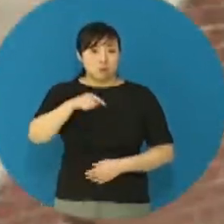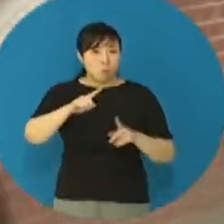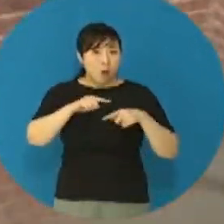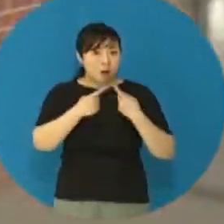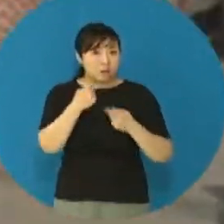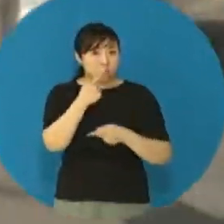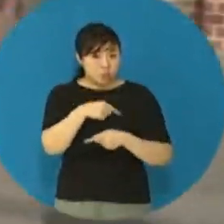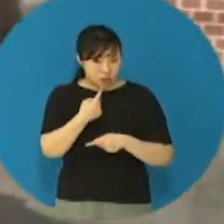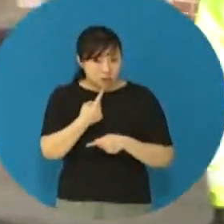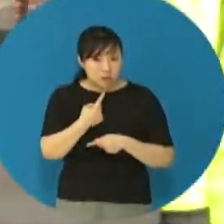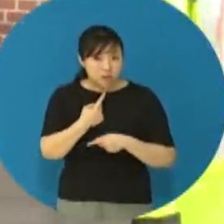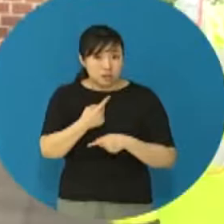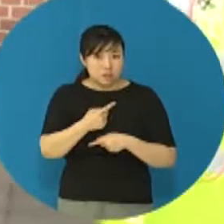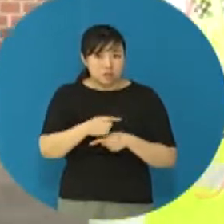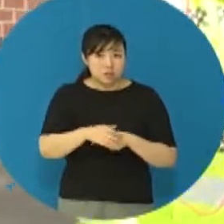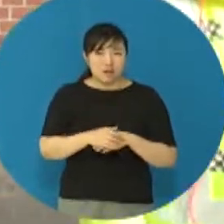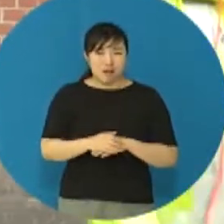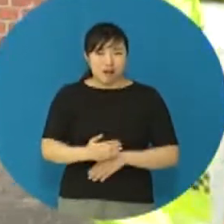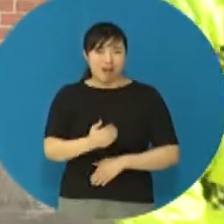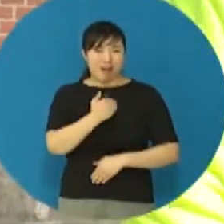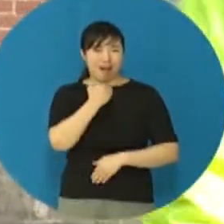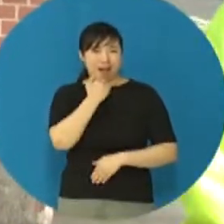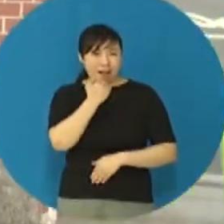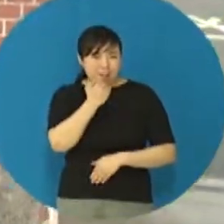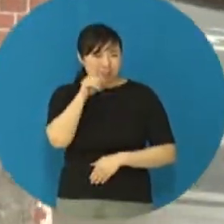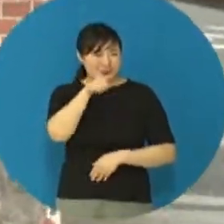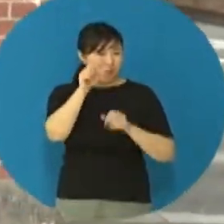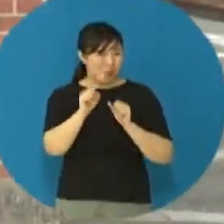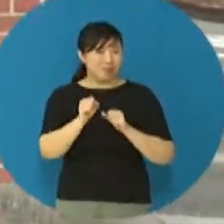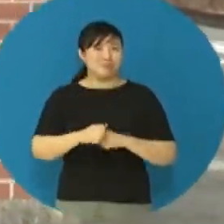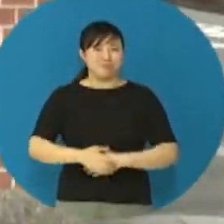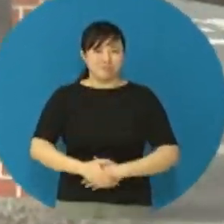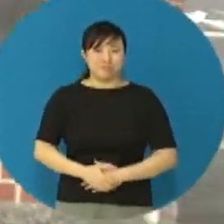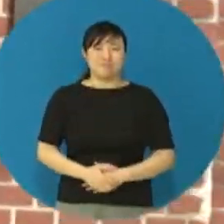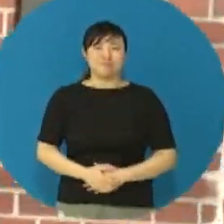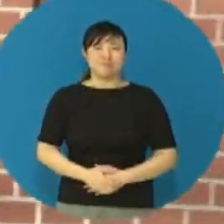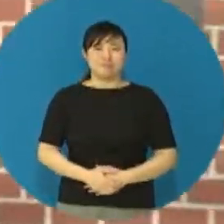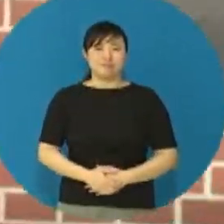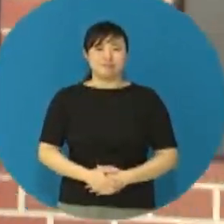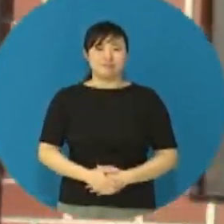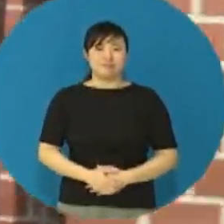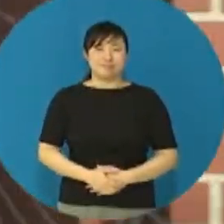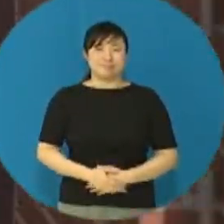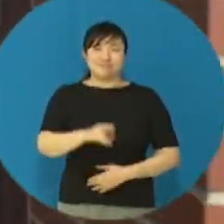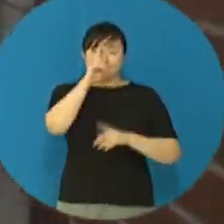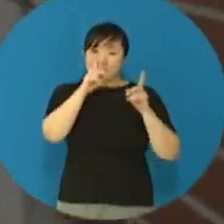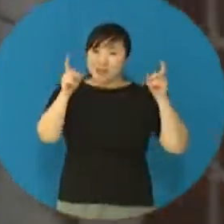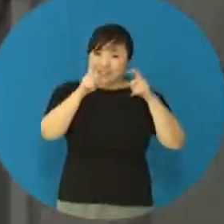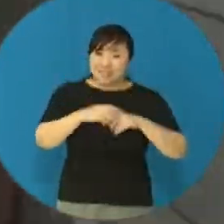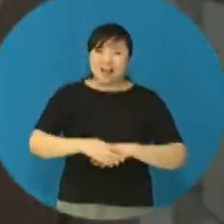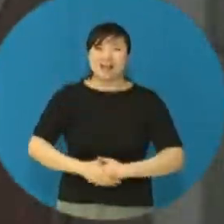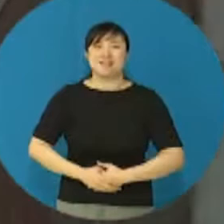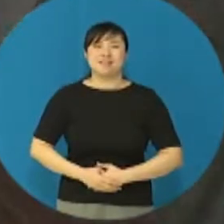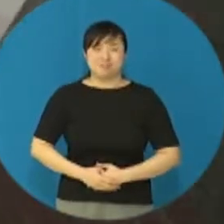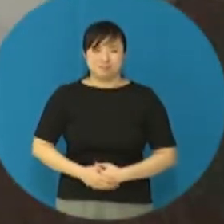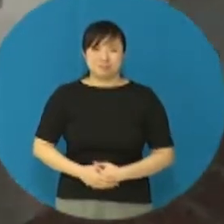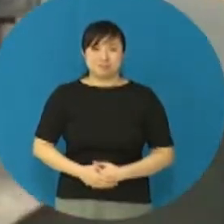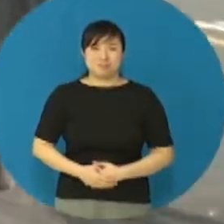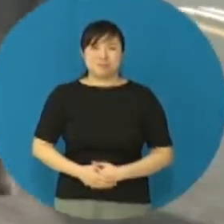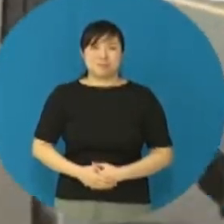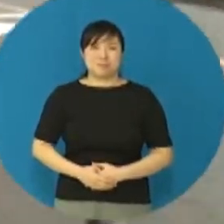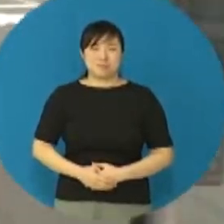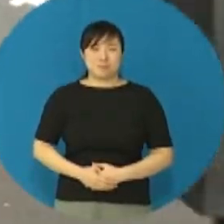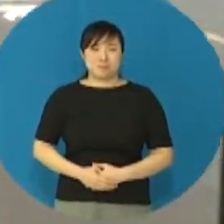ね。あ、いらっしゃいますよ。こんにちは。